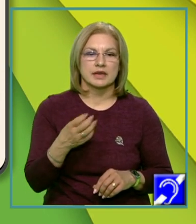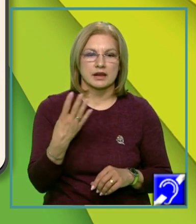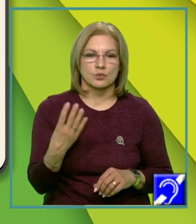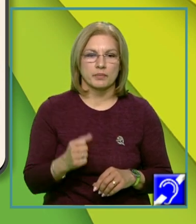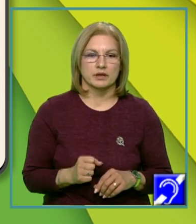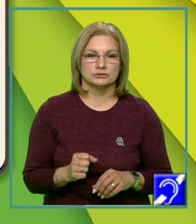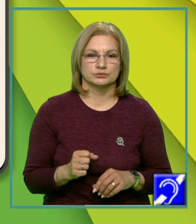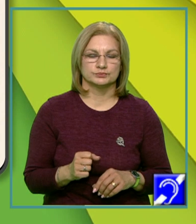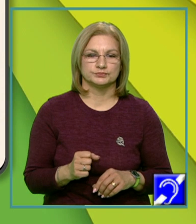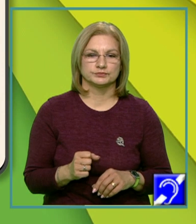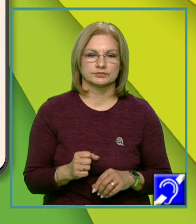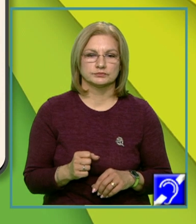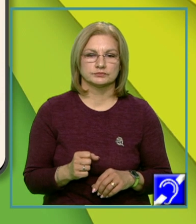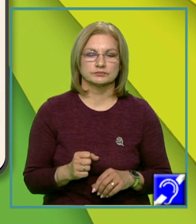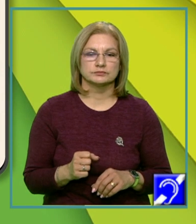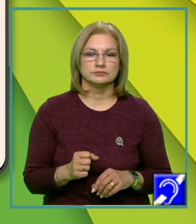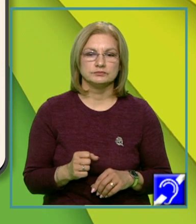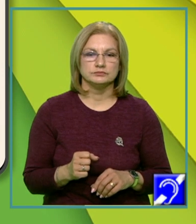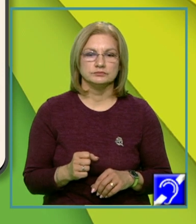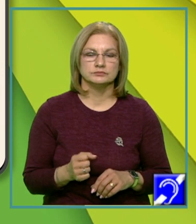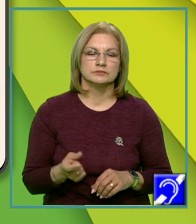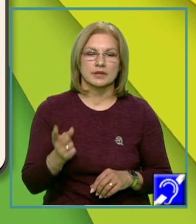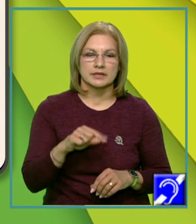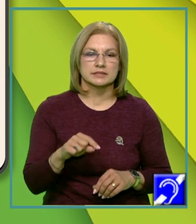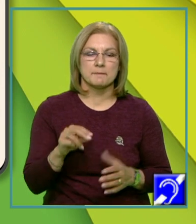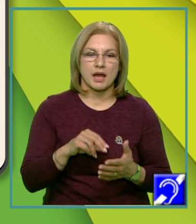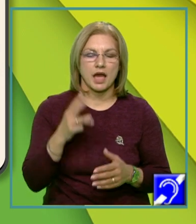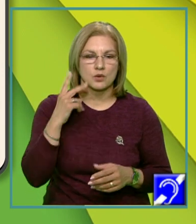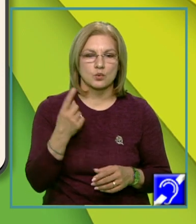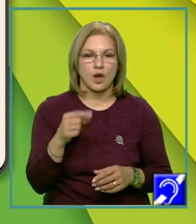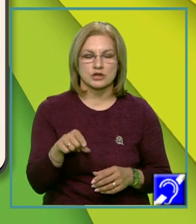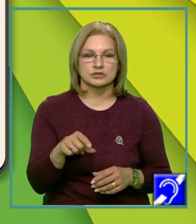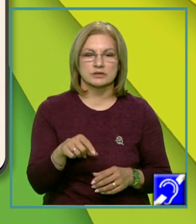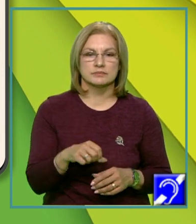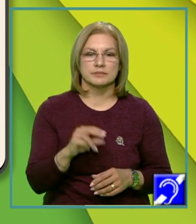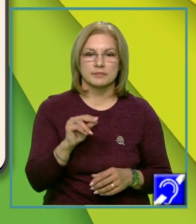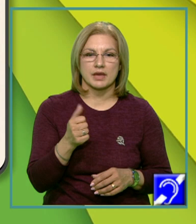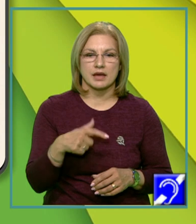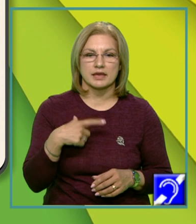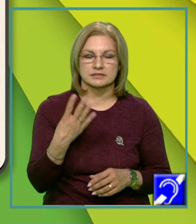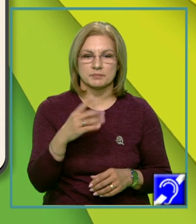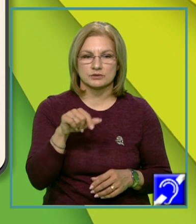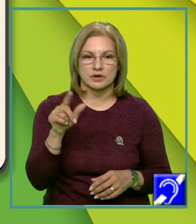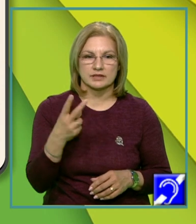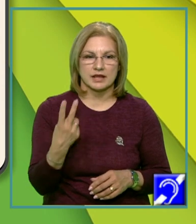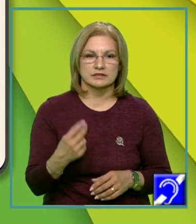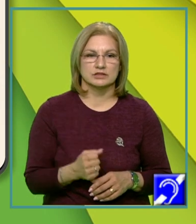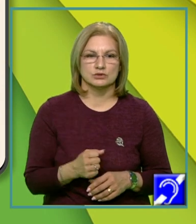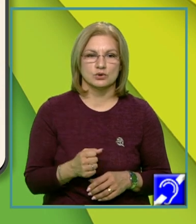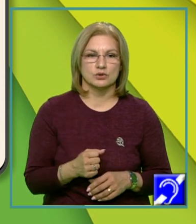4 cm mai cunoaștem că pa este 4 radical din 2